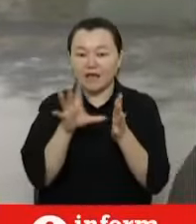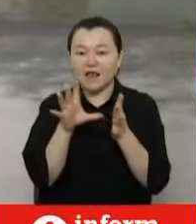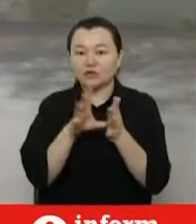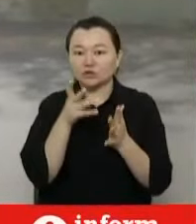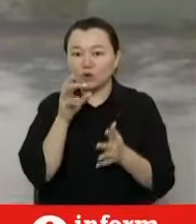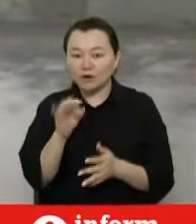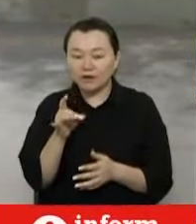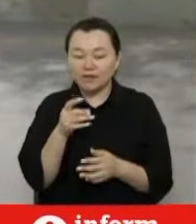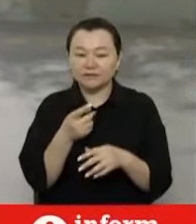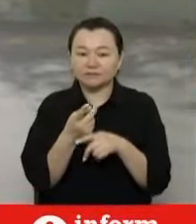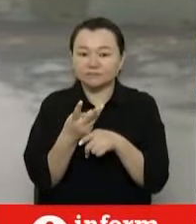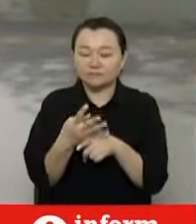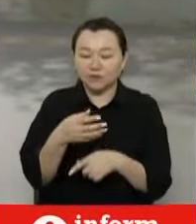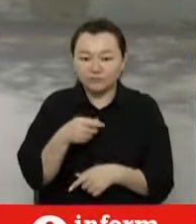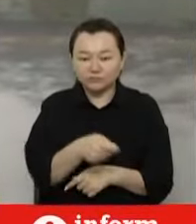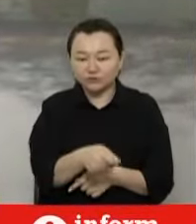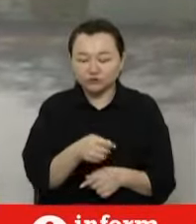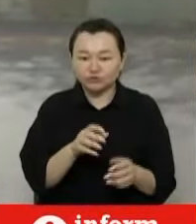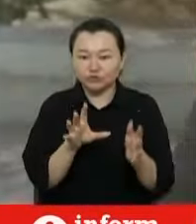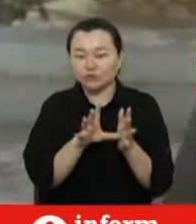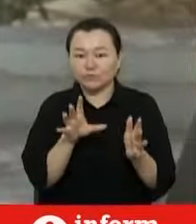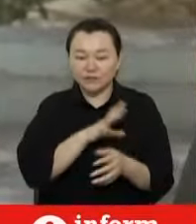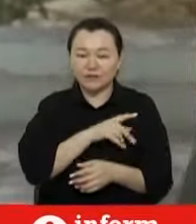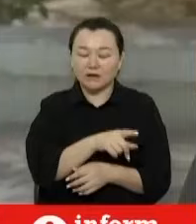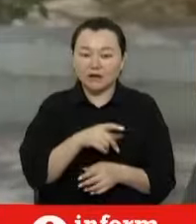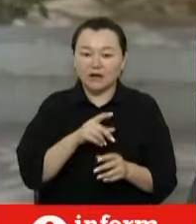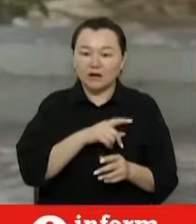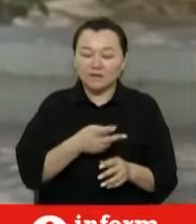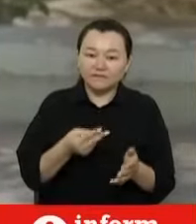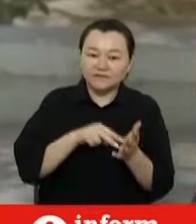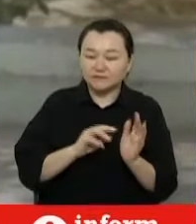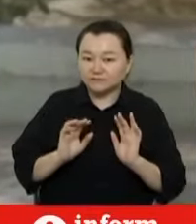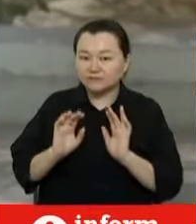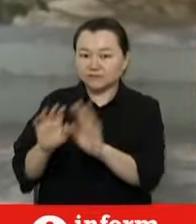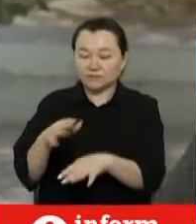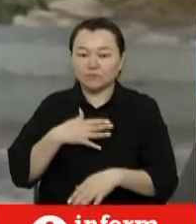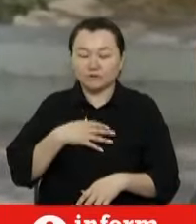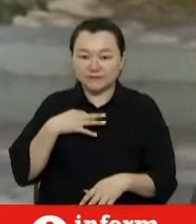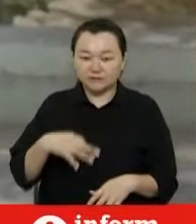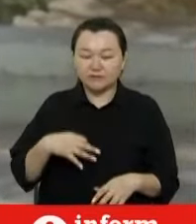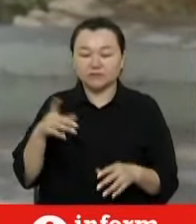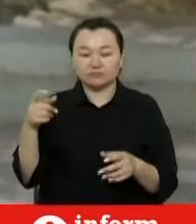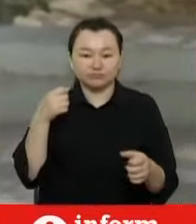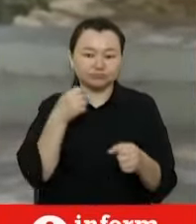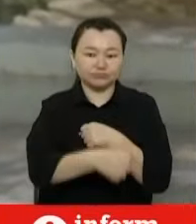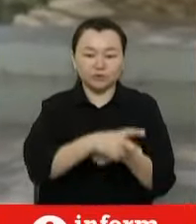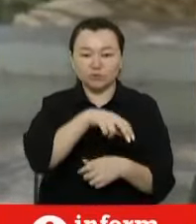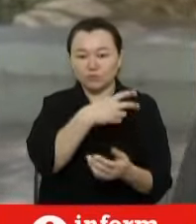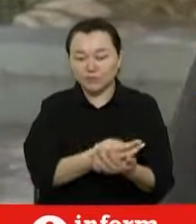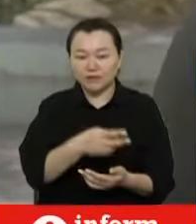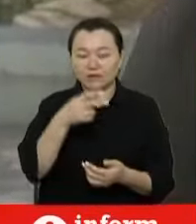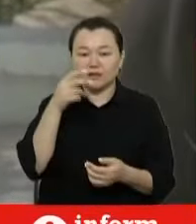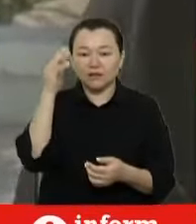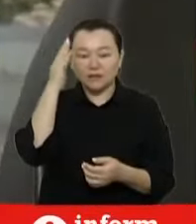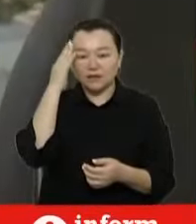Электрошокермен бірнеше рет аяғын арғаннан кейін Нұрбек тұрып жаңа баланы итергеннен кейін менің баламды жағынан ұрып құлатып басы